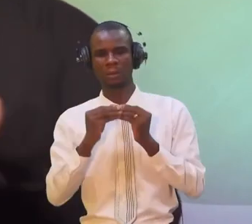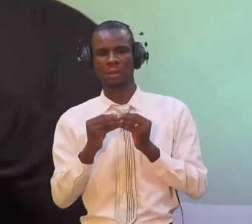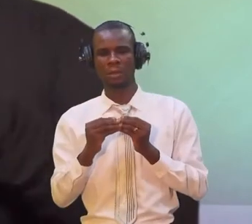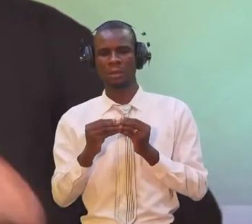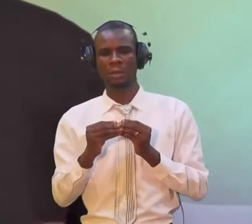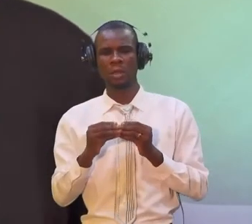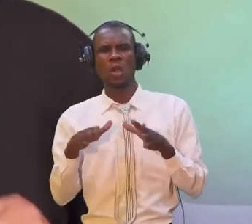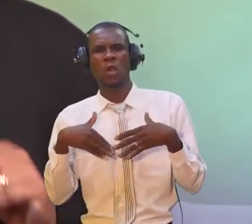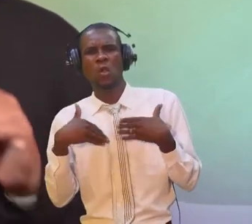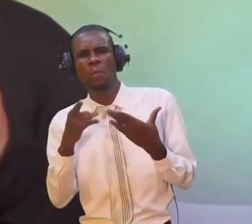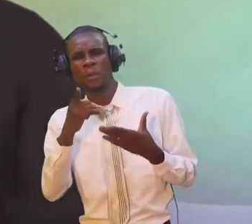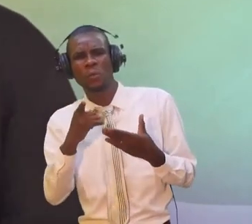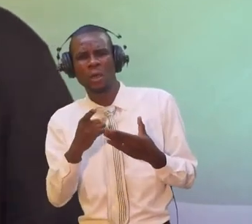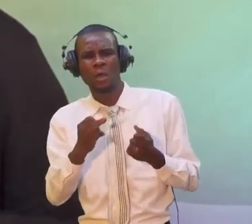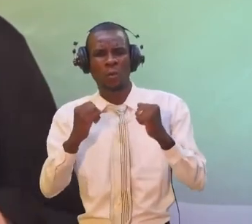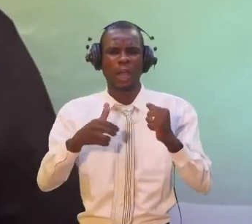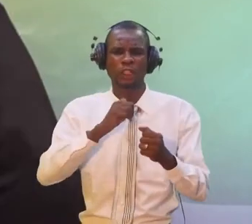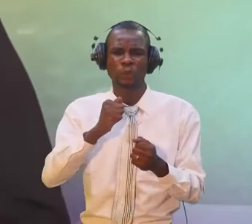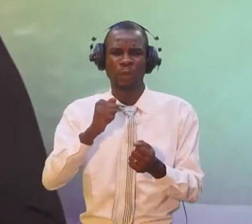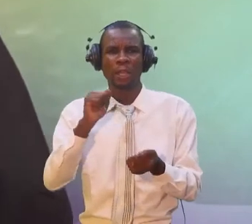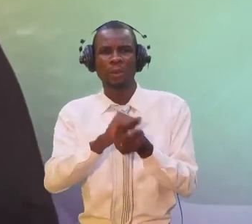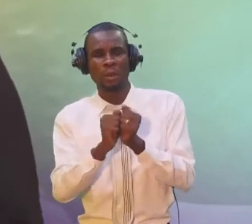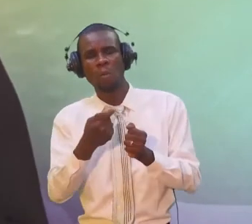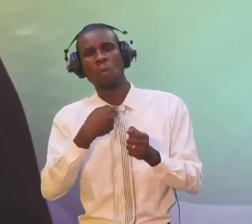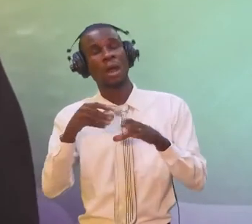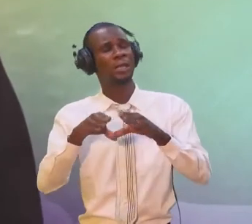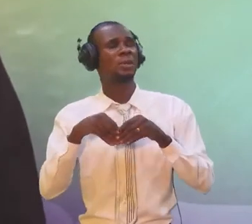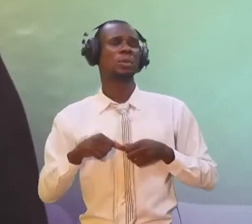Leo tutaongea kuhusu mnyongo ya kiakili.